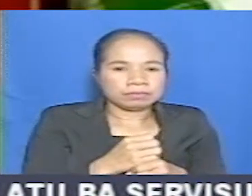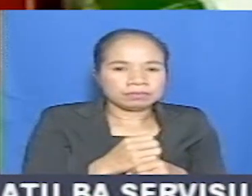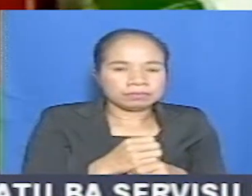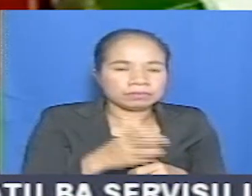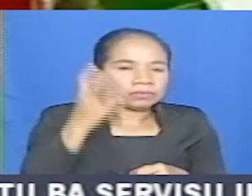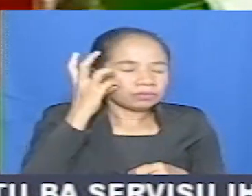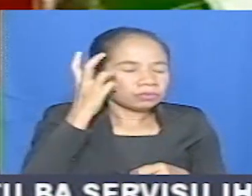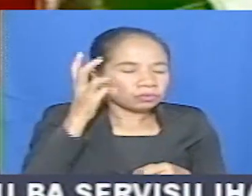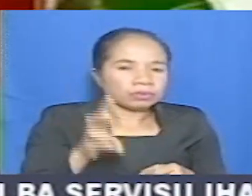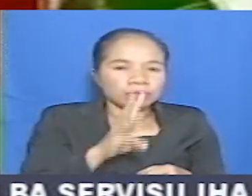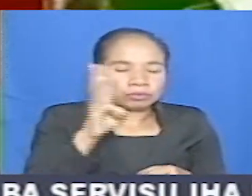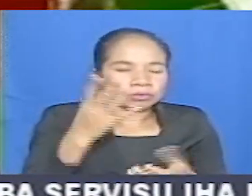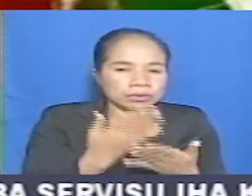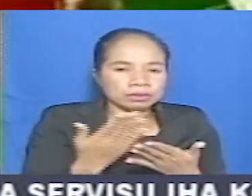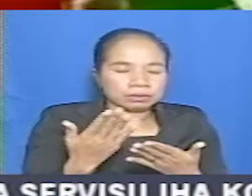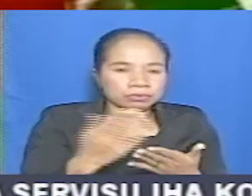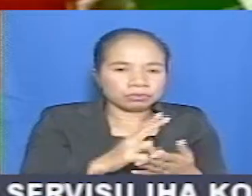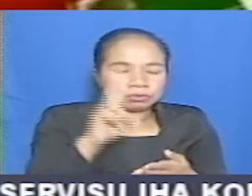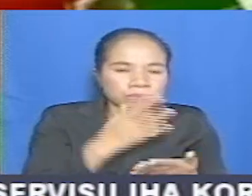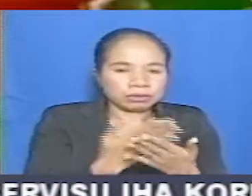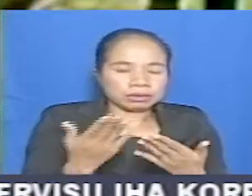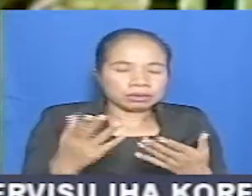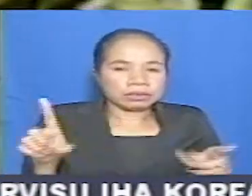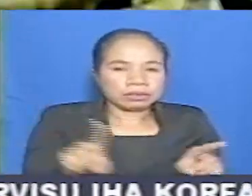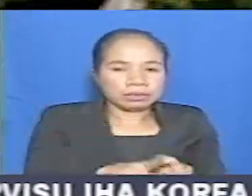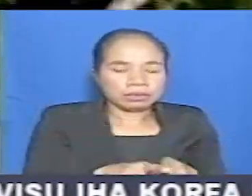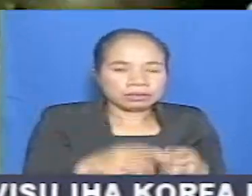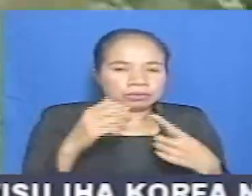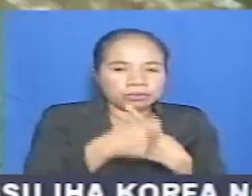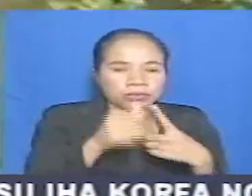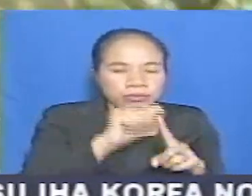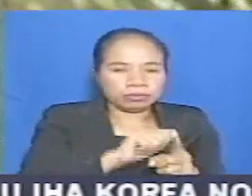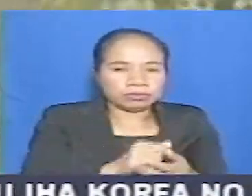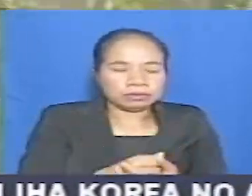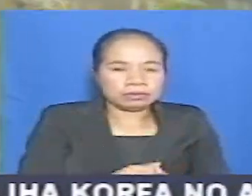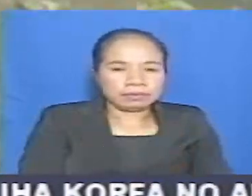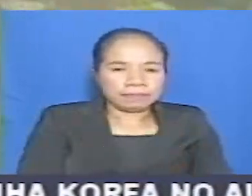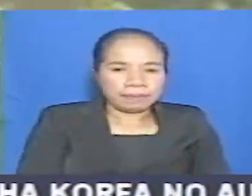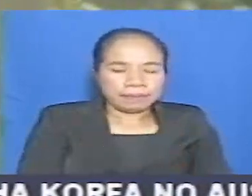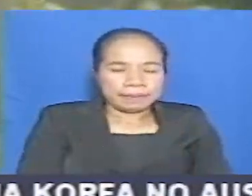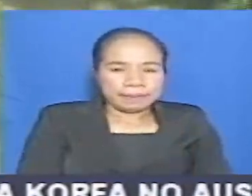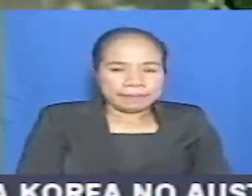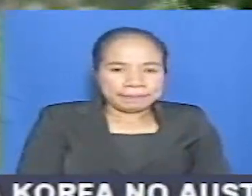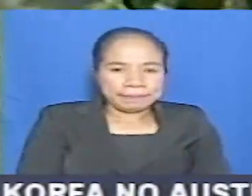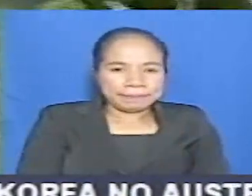usa matéria-prima, anesan hudi no ananas. Usua e kusipolino Marques, Bair TTL.